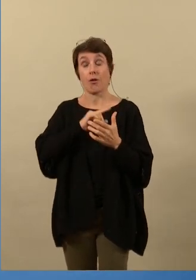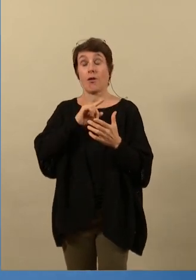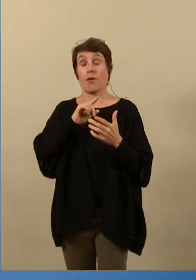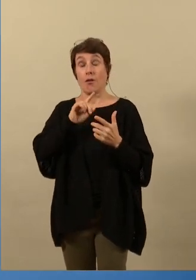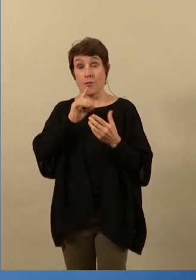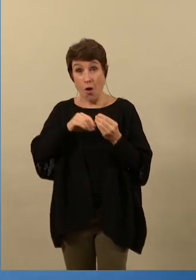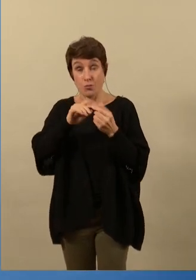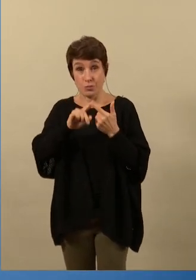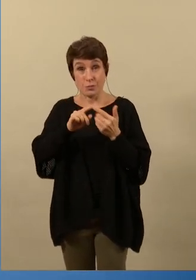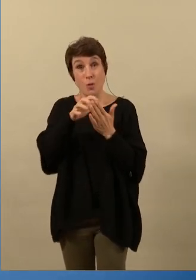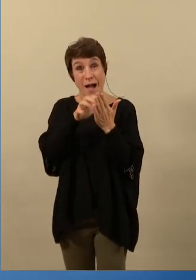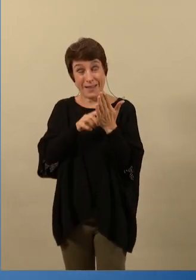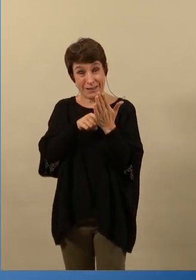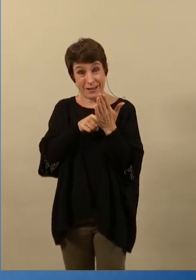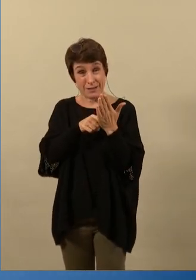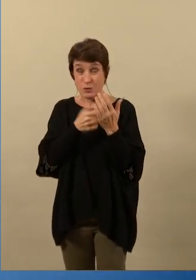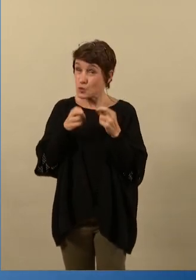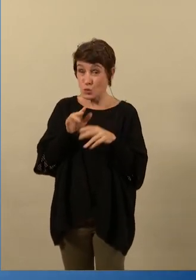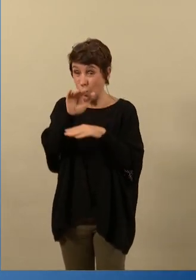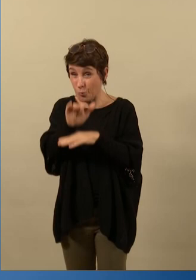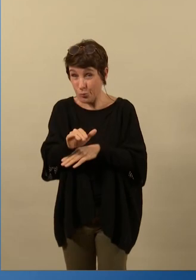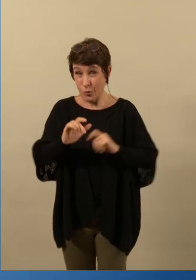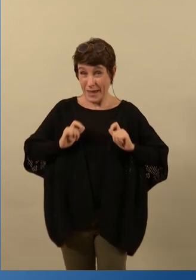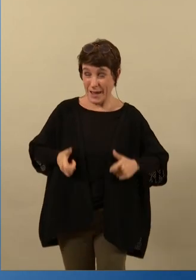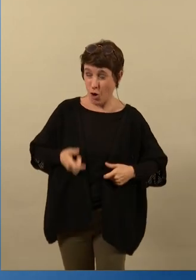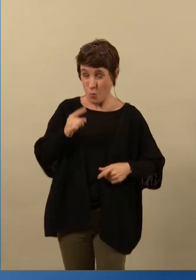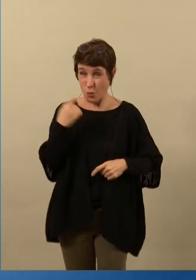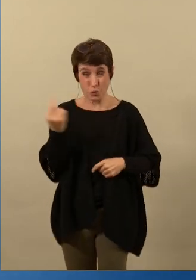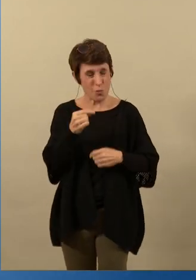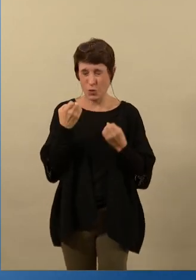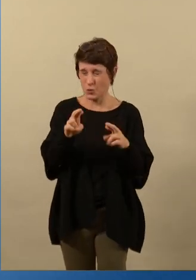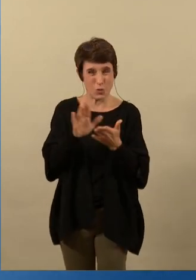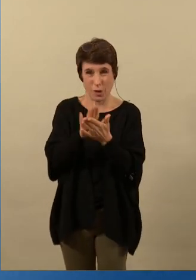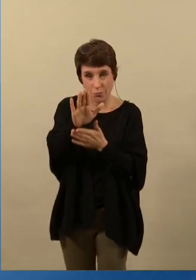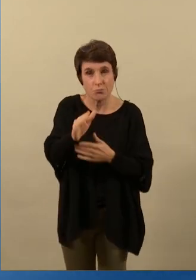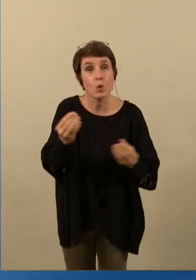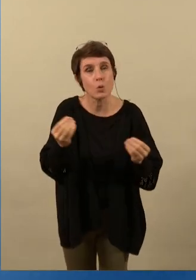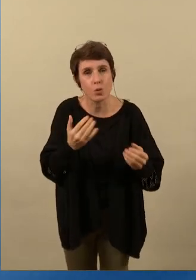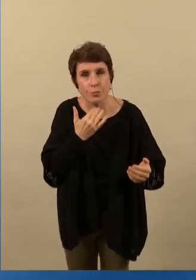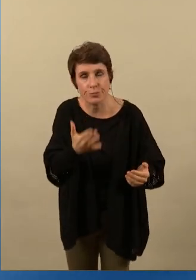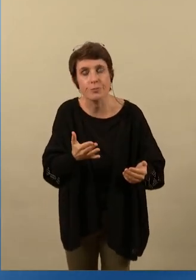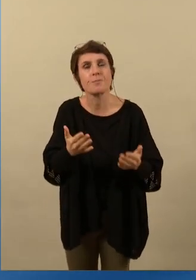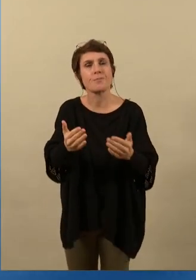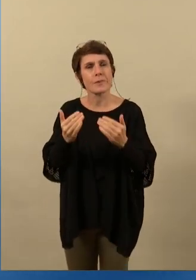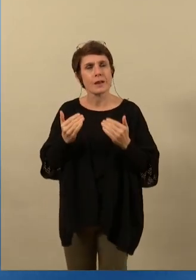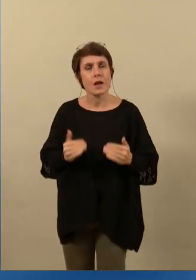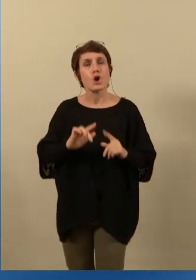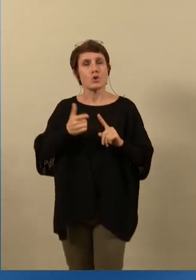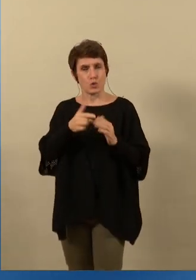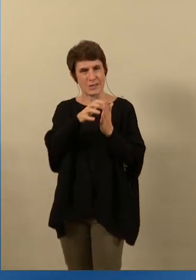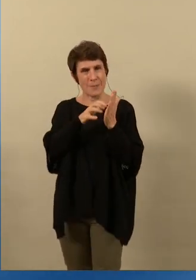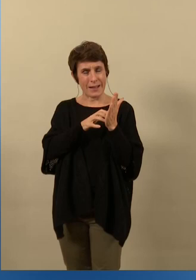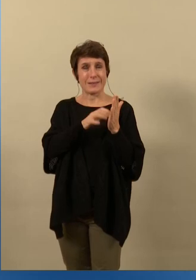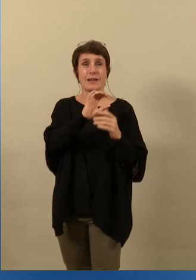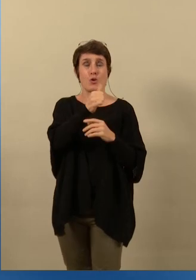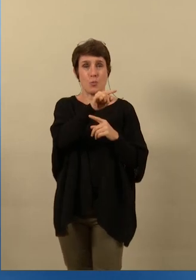article viendra garantir une école pour toutes et tous pour ce qui est du second article alors que le premier rabottait les